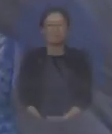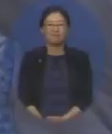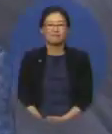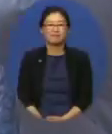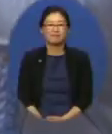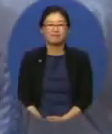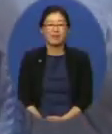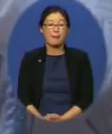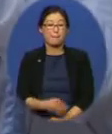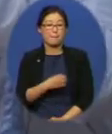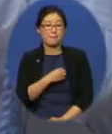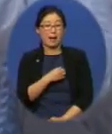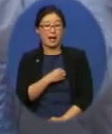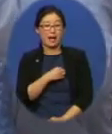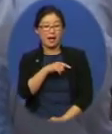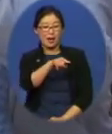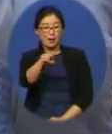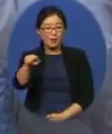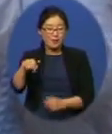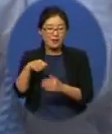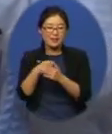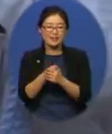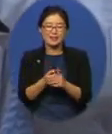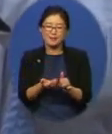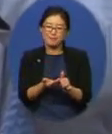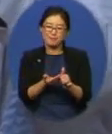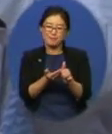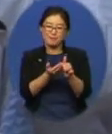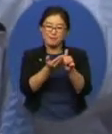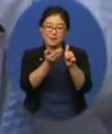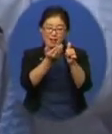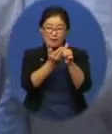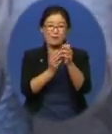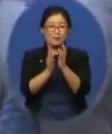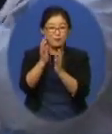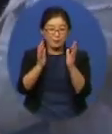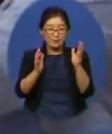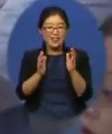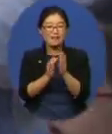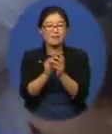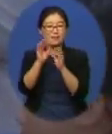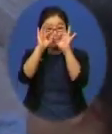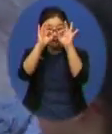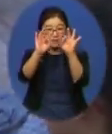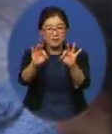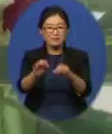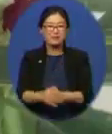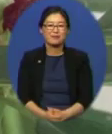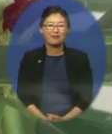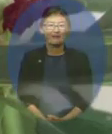지금부터 회원들이 정성 들여 다듬어 놓은 작품들을 만나봅니다.